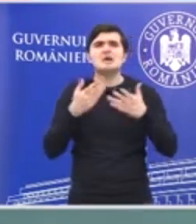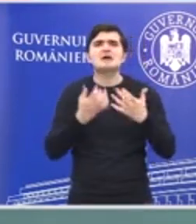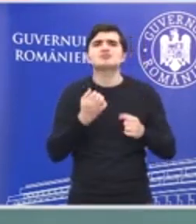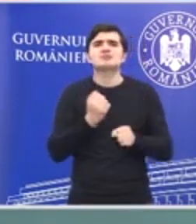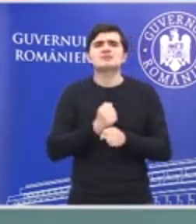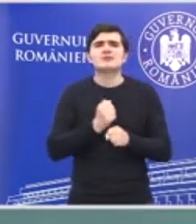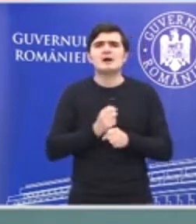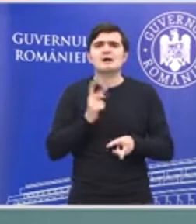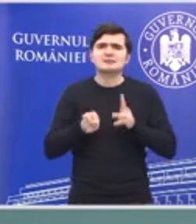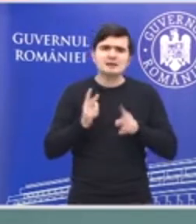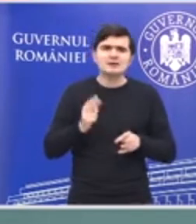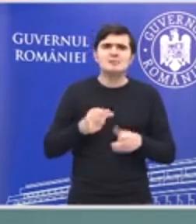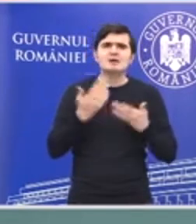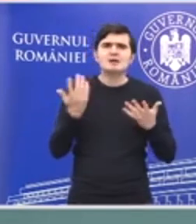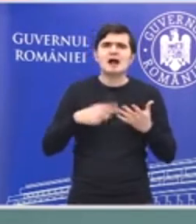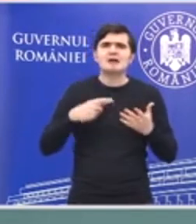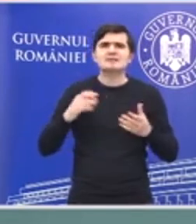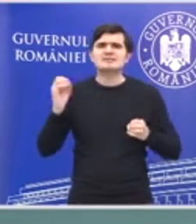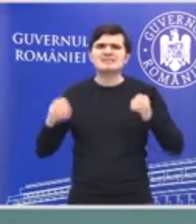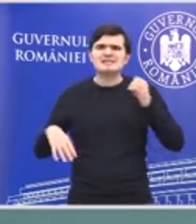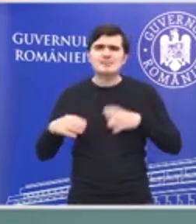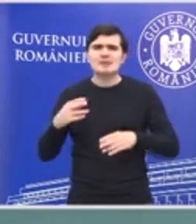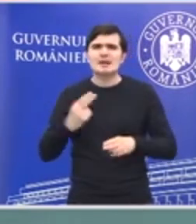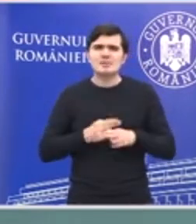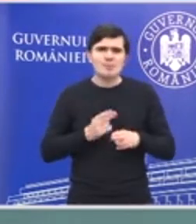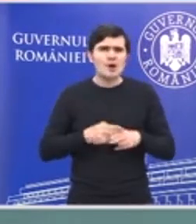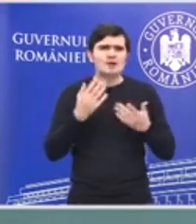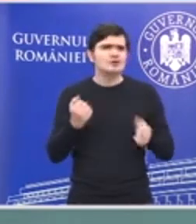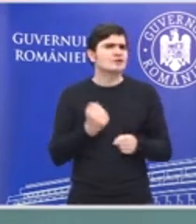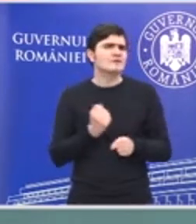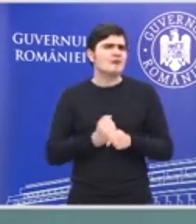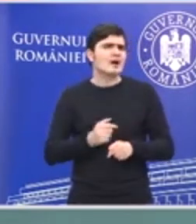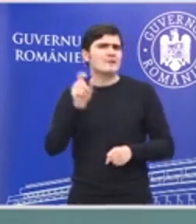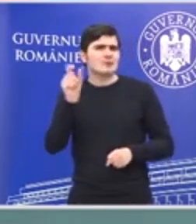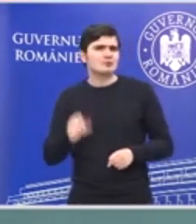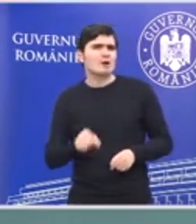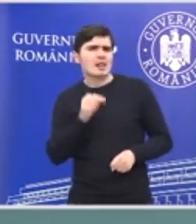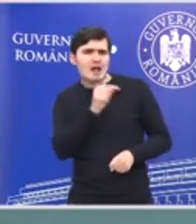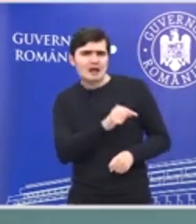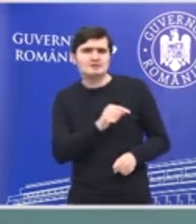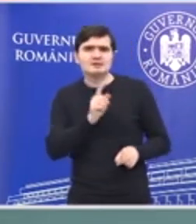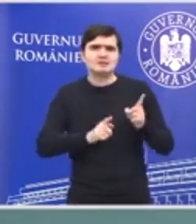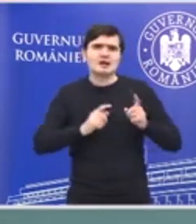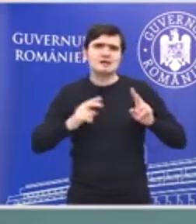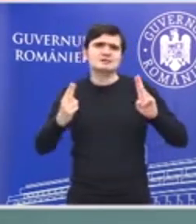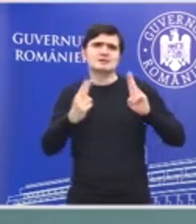poate administra, care sunt simptomele definitorii, ce trebuie să facă o persoană în cazul în care se va